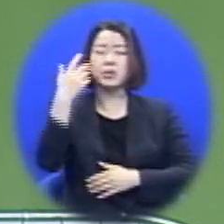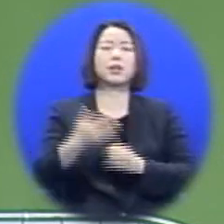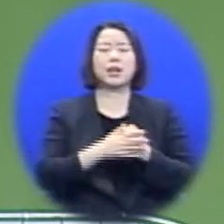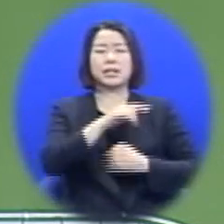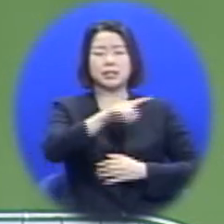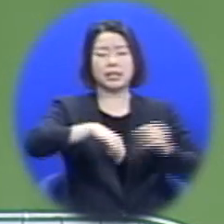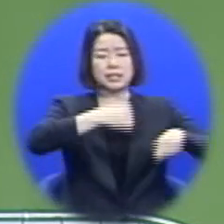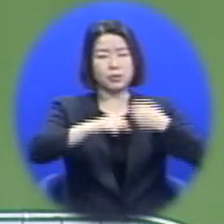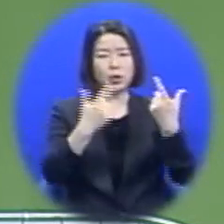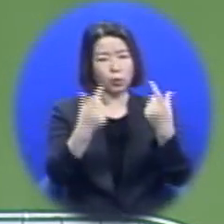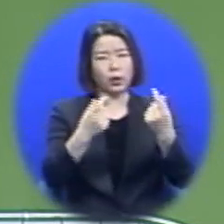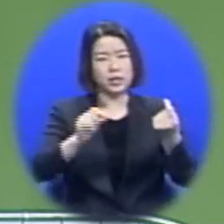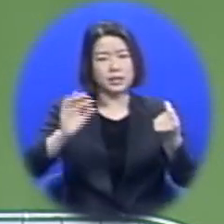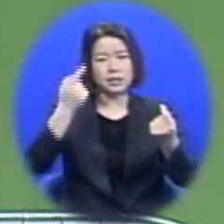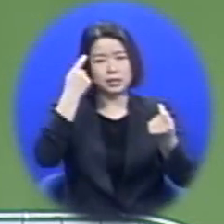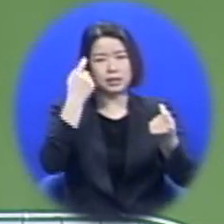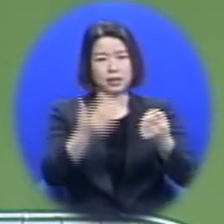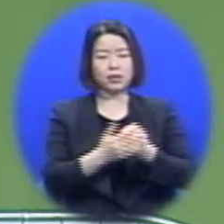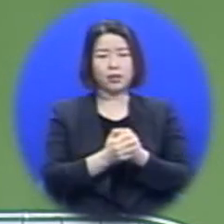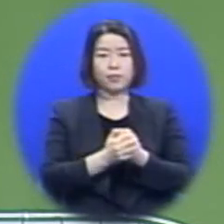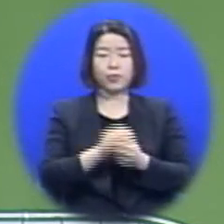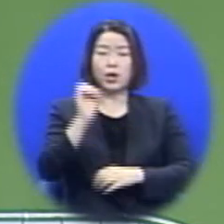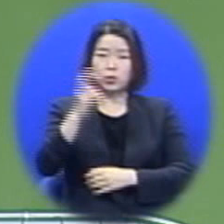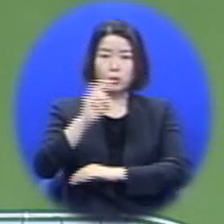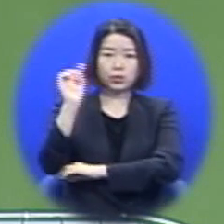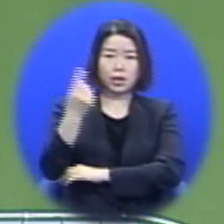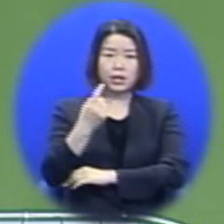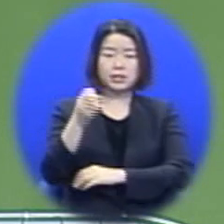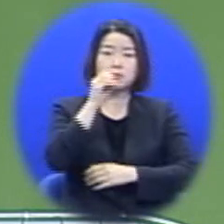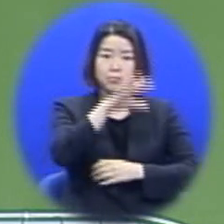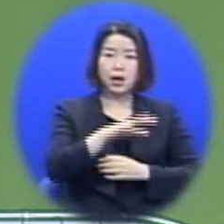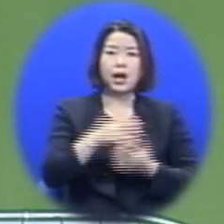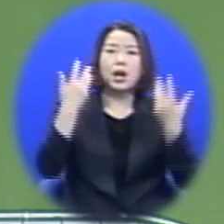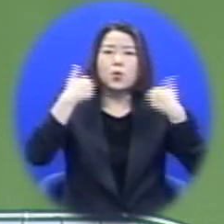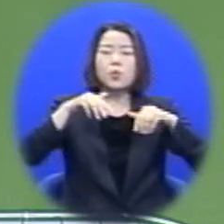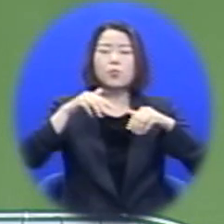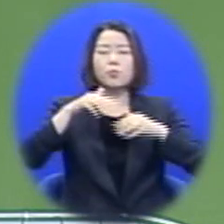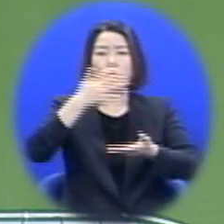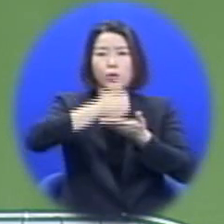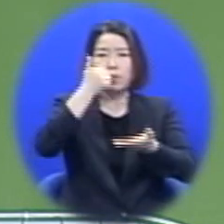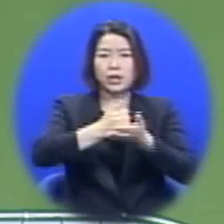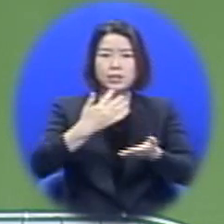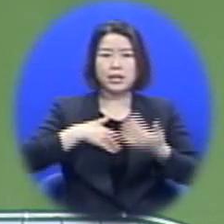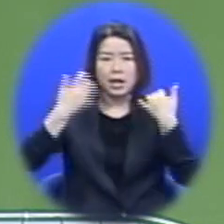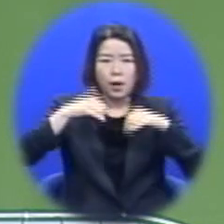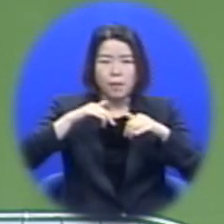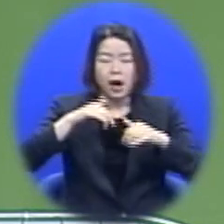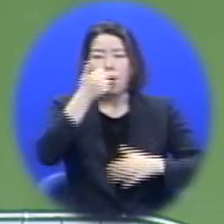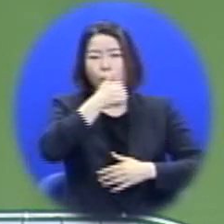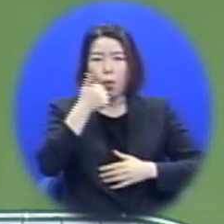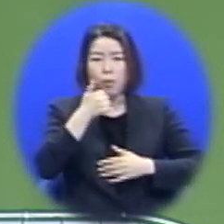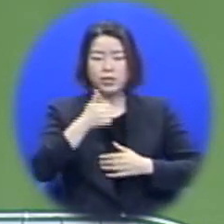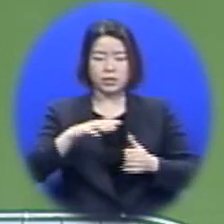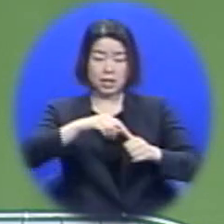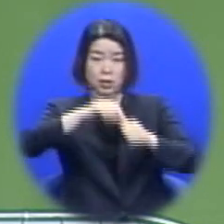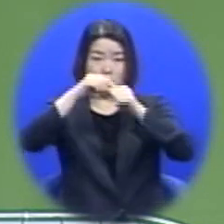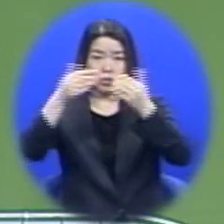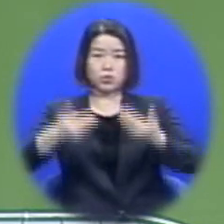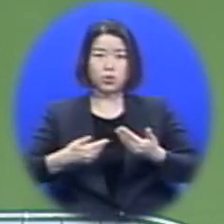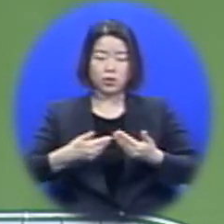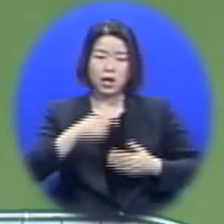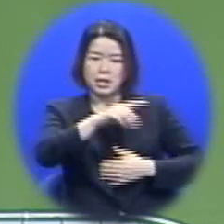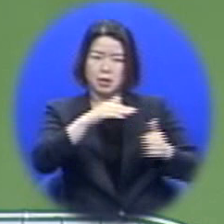또 다윗이 이르되 여호와께서 나를 사자의 발톱과 곰의 발톱에서 건져내셨은 즉 나를 이 블레셋 사람의